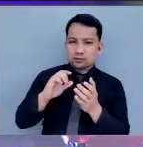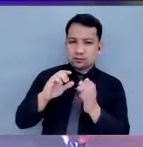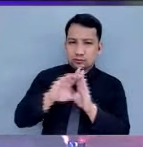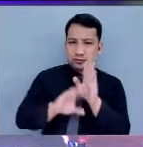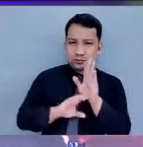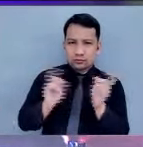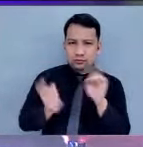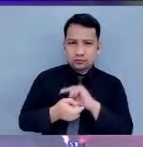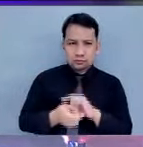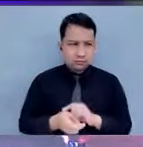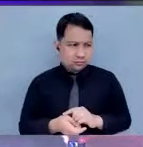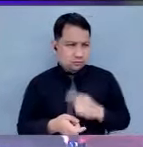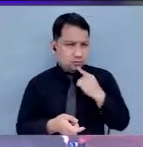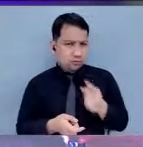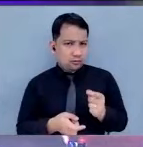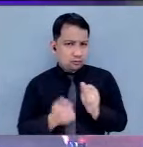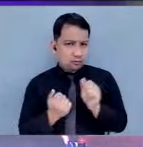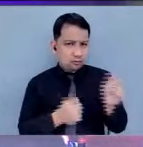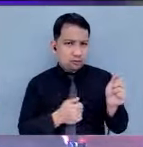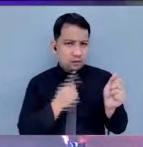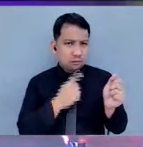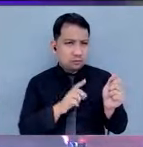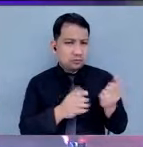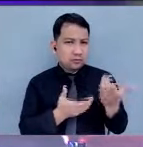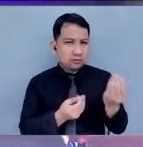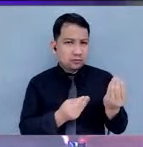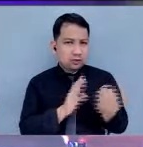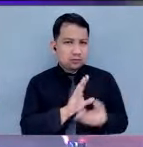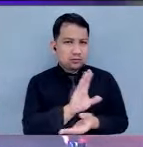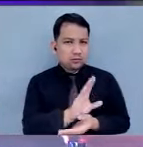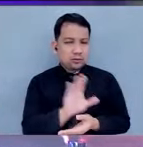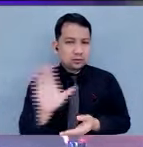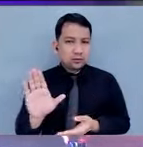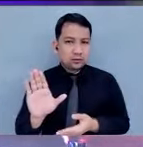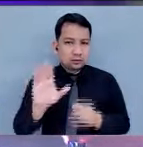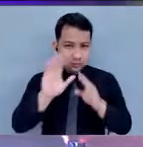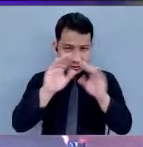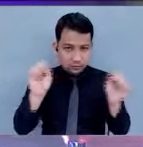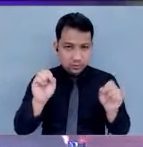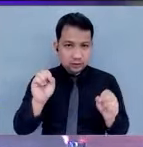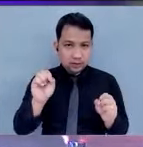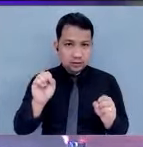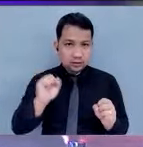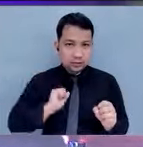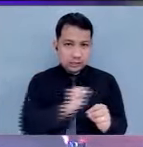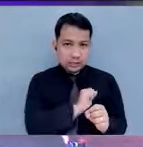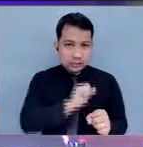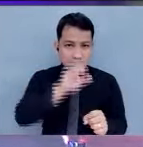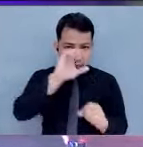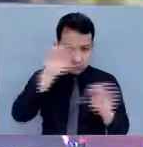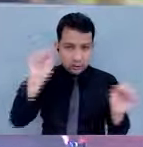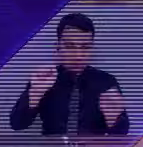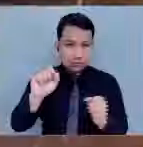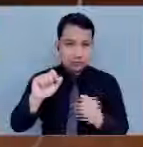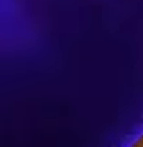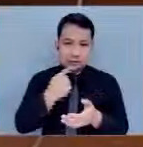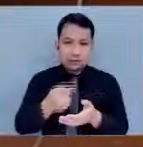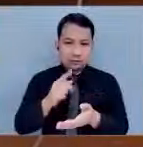nagpa-follow up lang sila sa deadline na mismong si Senate President daw ang nagtakda nagbabalik si Marian